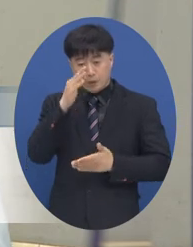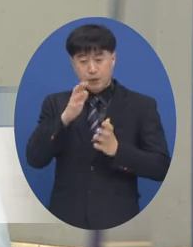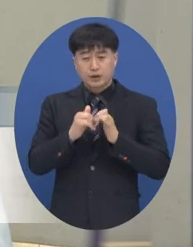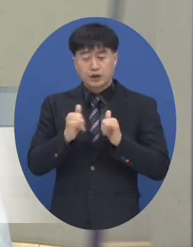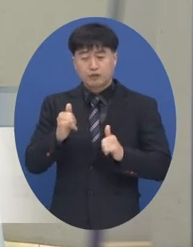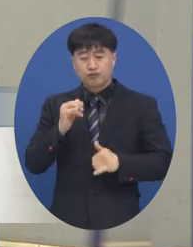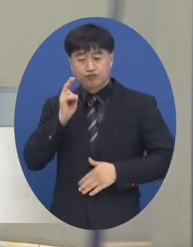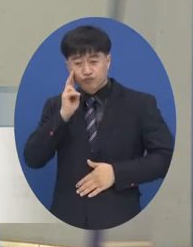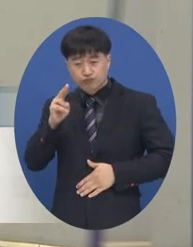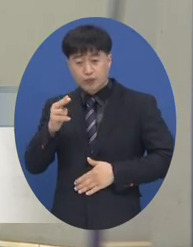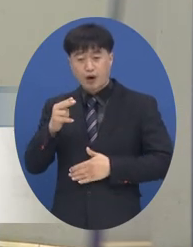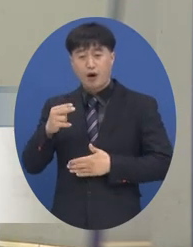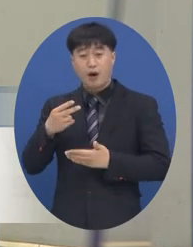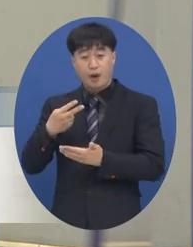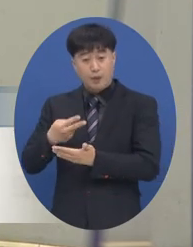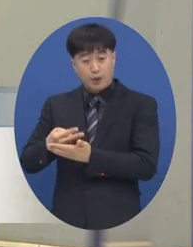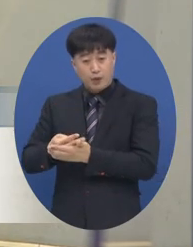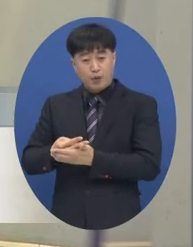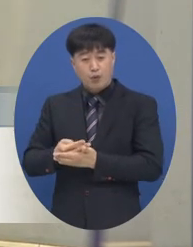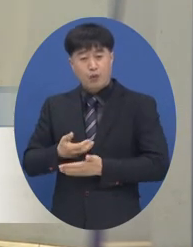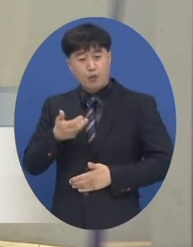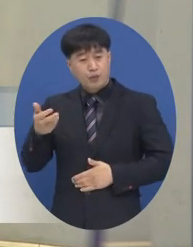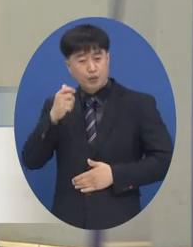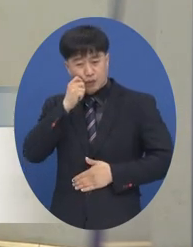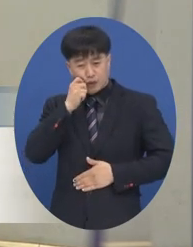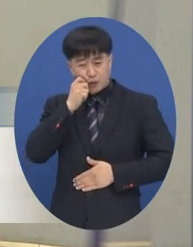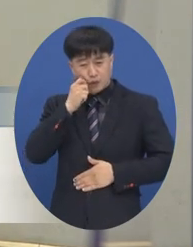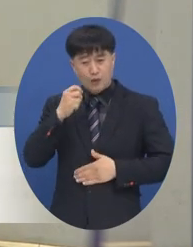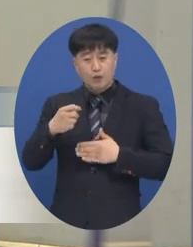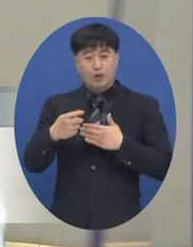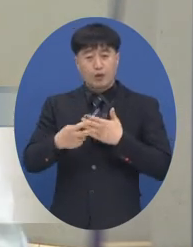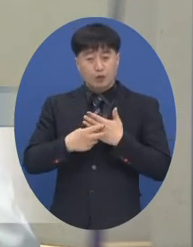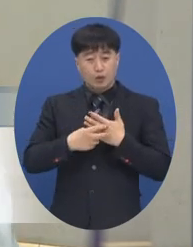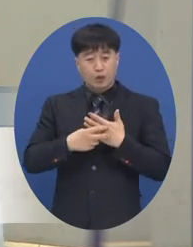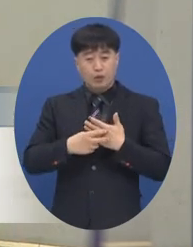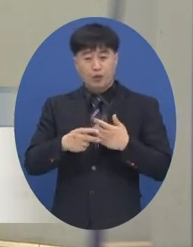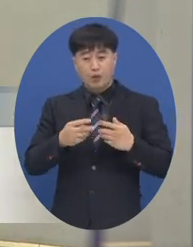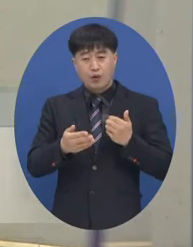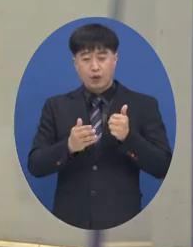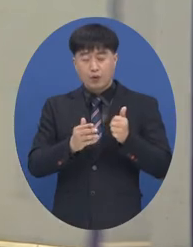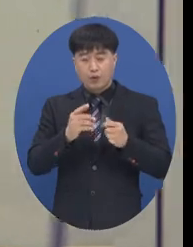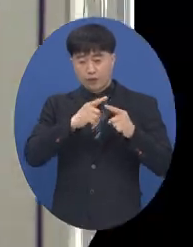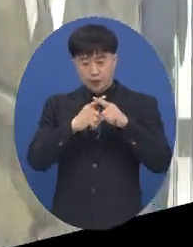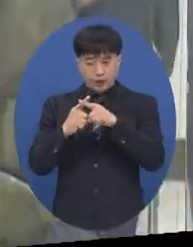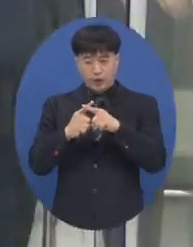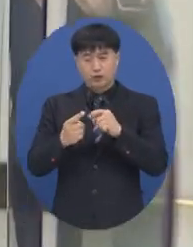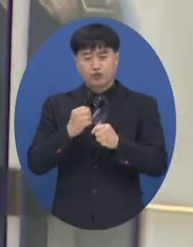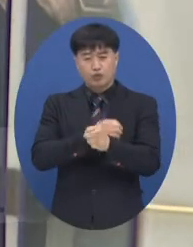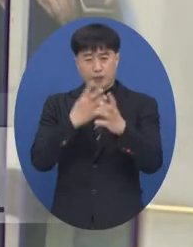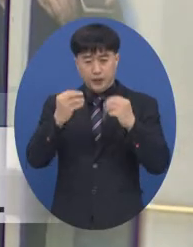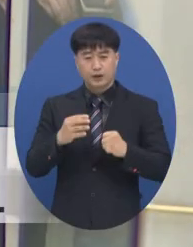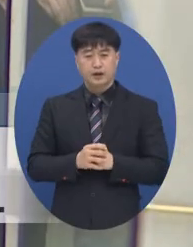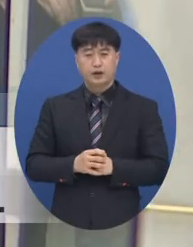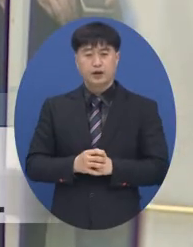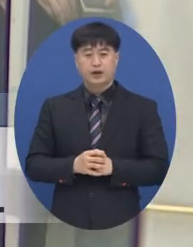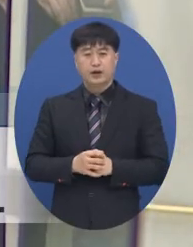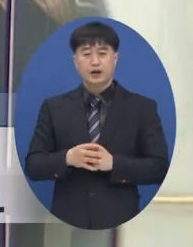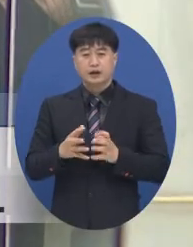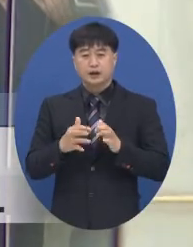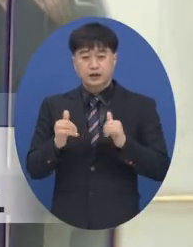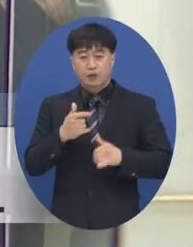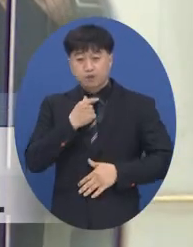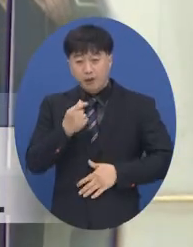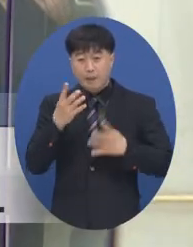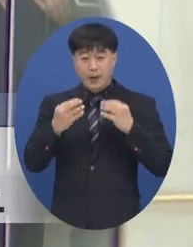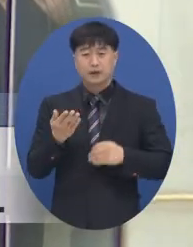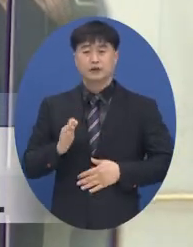환자를 그 주환자실로 못 올리고 과장님들이나 간호사들의 노고가 또 대단하고요. 인력 요구는 굉장히 심한데